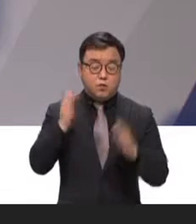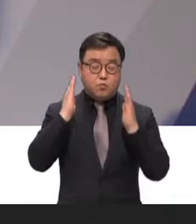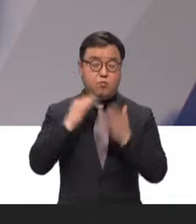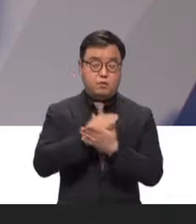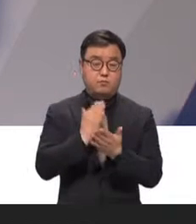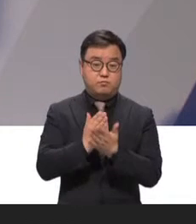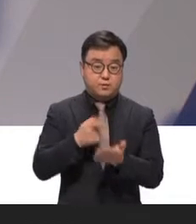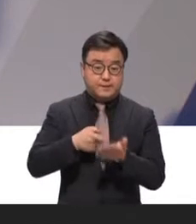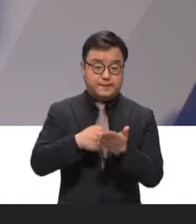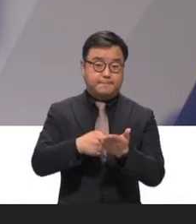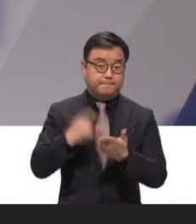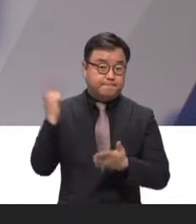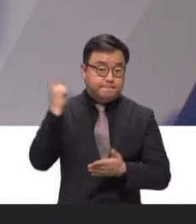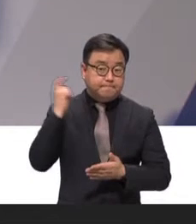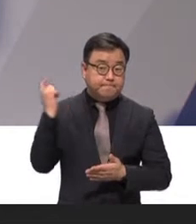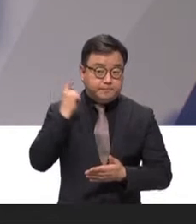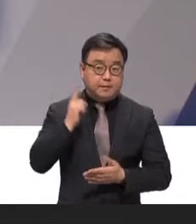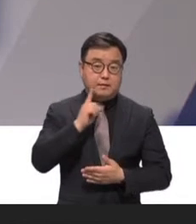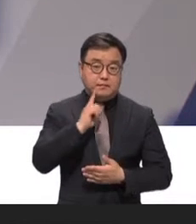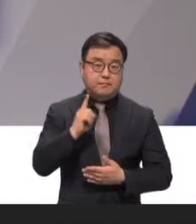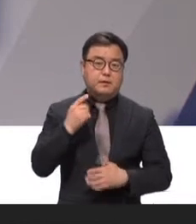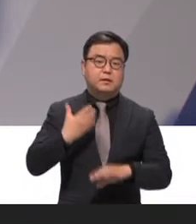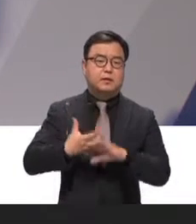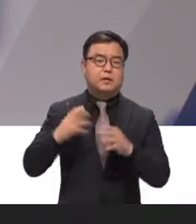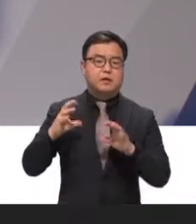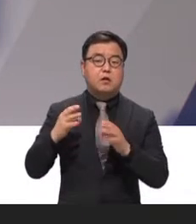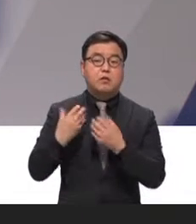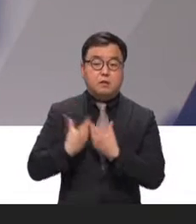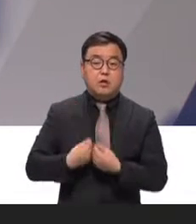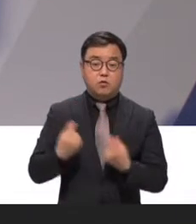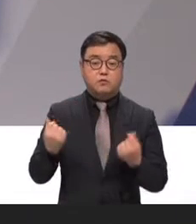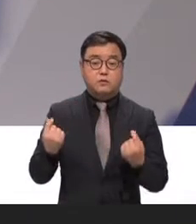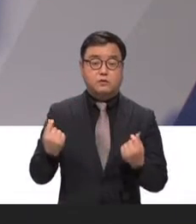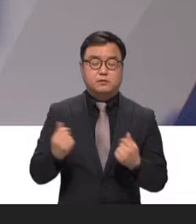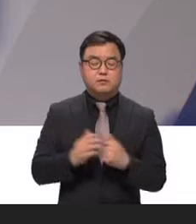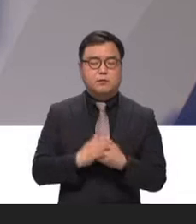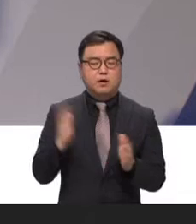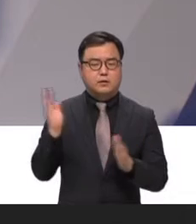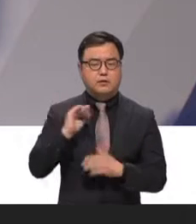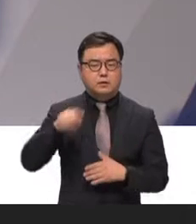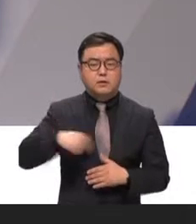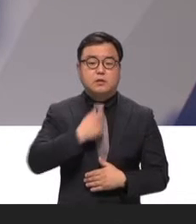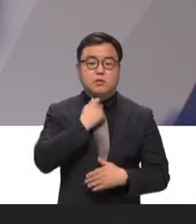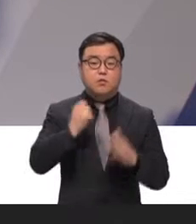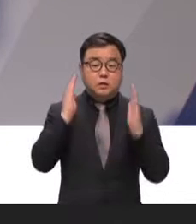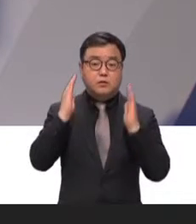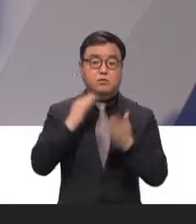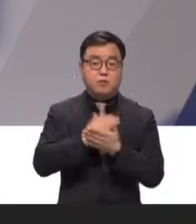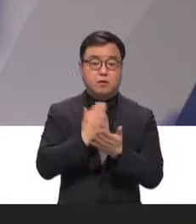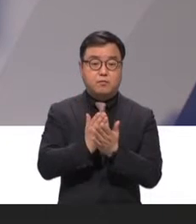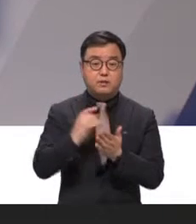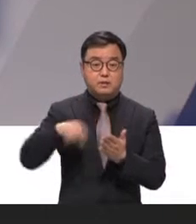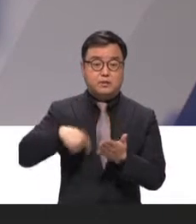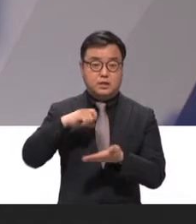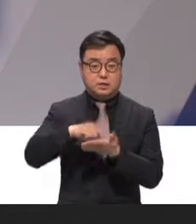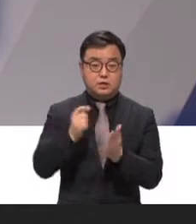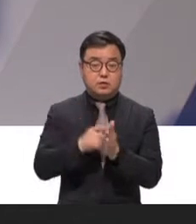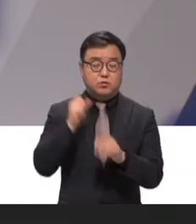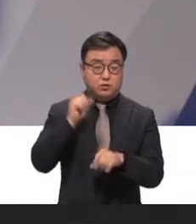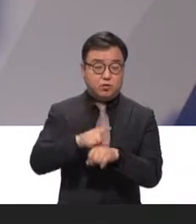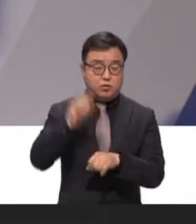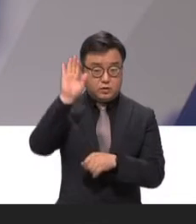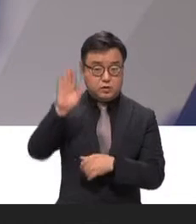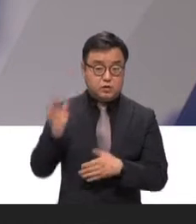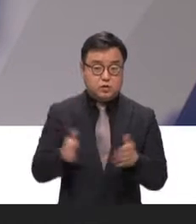듣고 싶은 과목을 듣는다는 것입니다. 해외의 사례 비슷하네요. 그렇죠. 예. 그래서 학생들은 좀 자기가 원하는 과목들, 자기 적성과 진로에 맞는